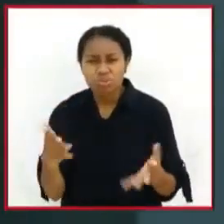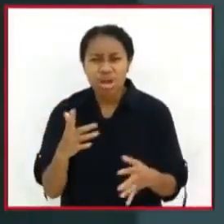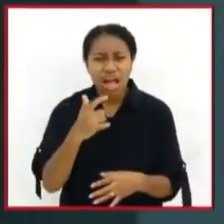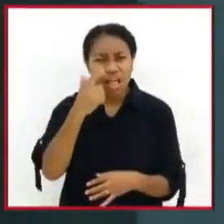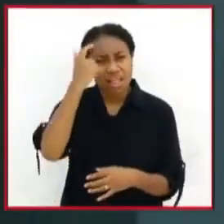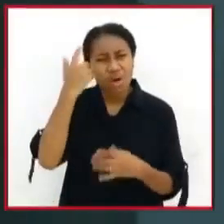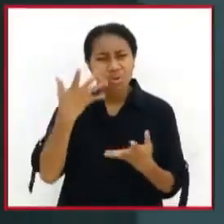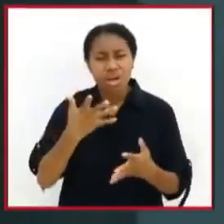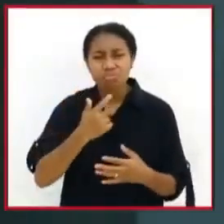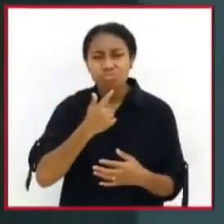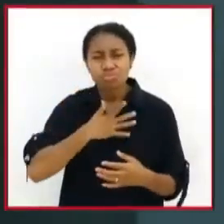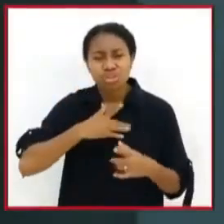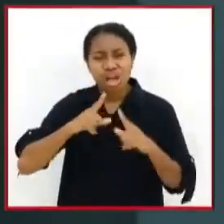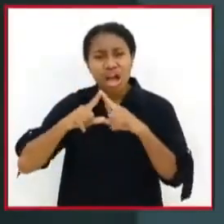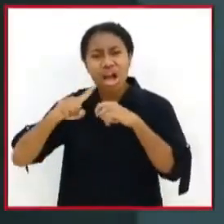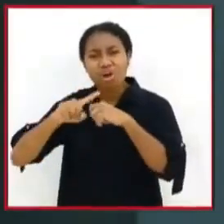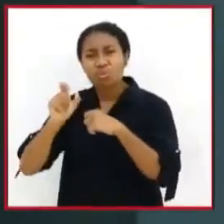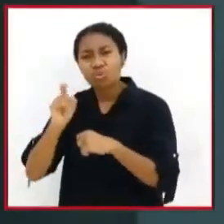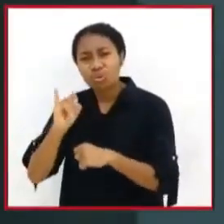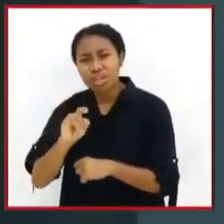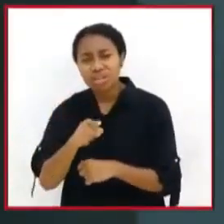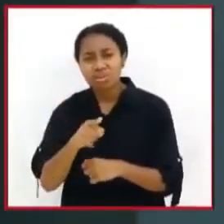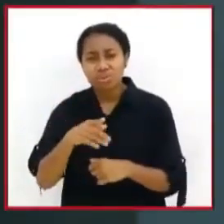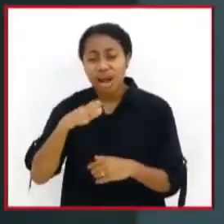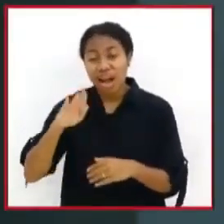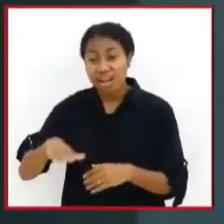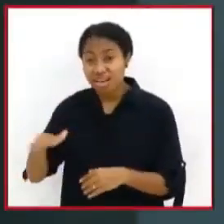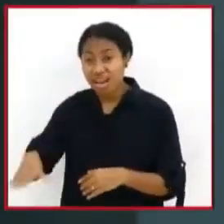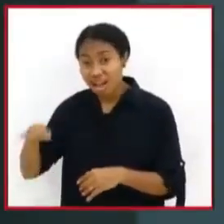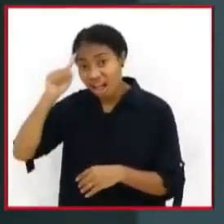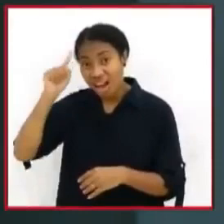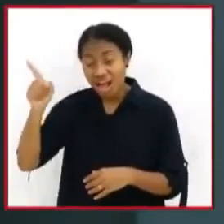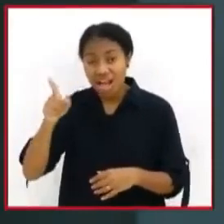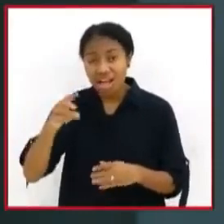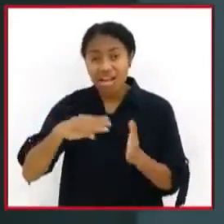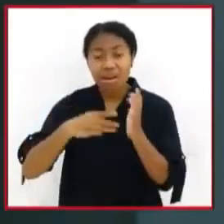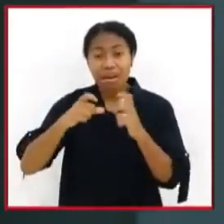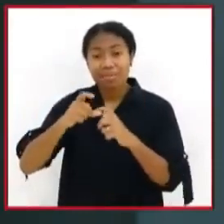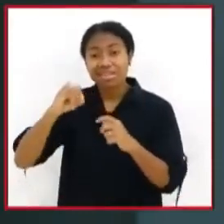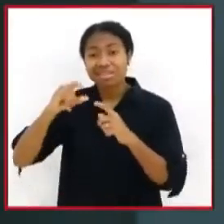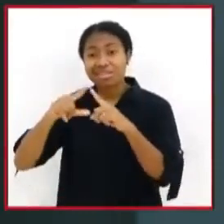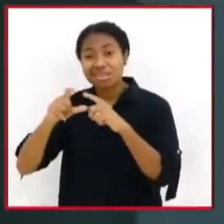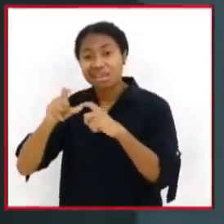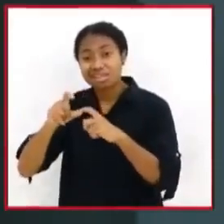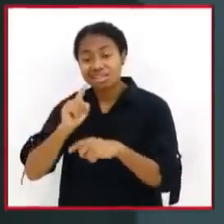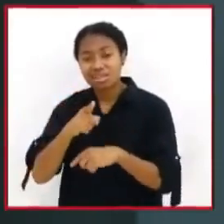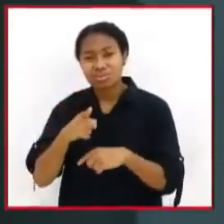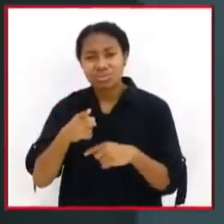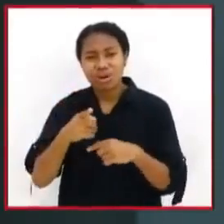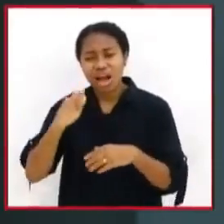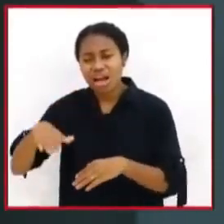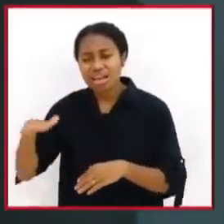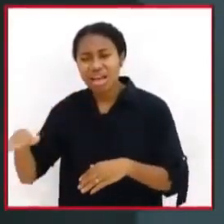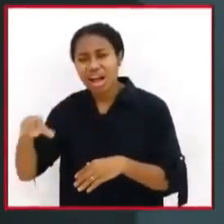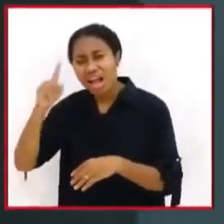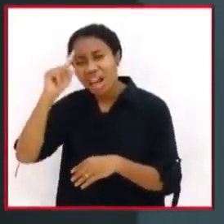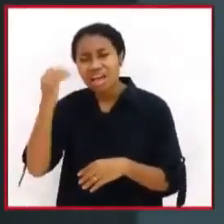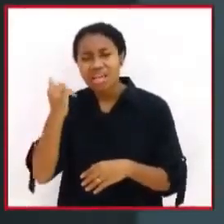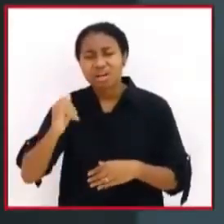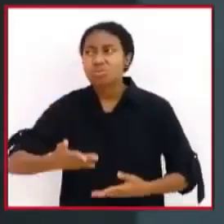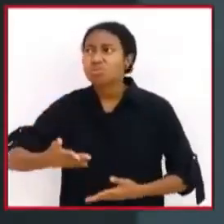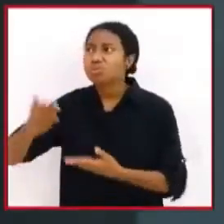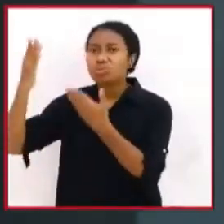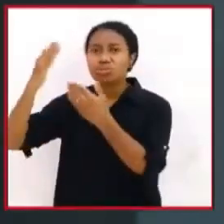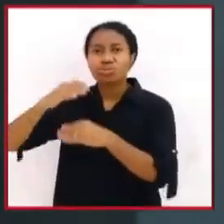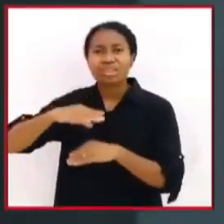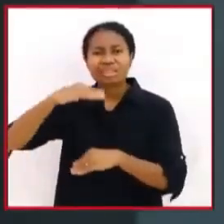mengakui Yesus adalah anak Allah Allah Mesias yang kudus dari Allah Anak Allah yang Maha Tinggi dan